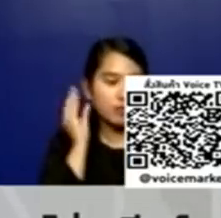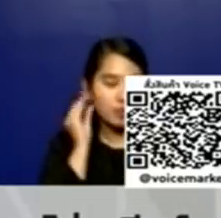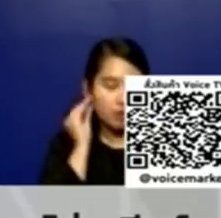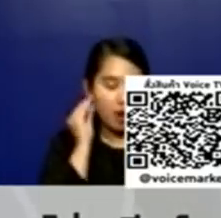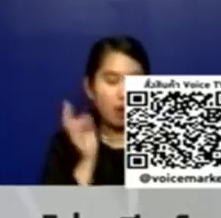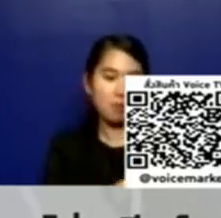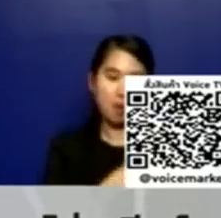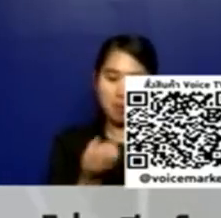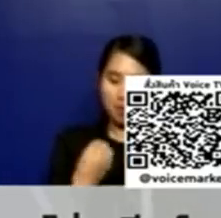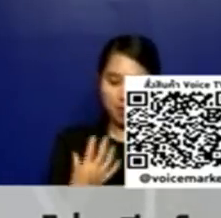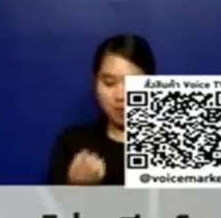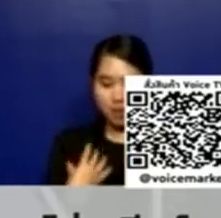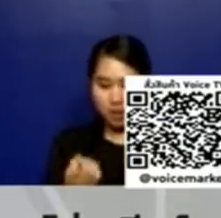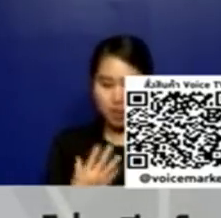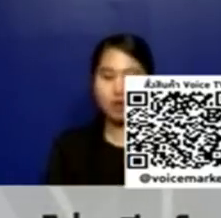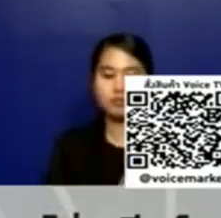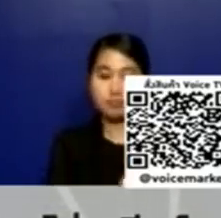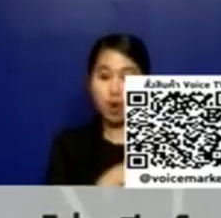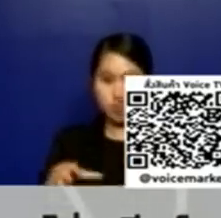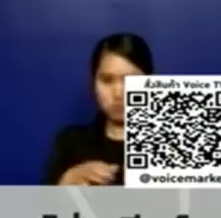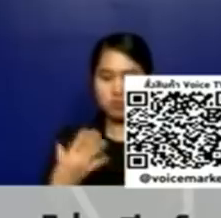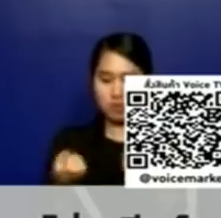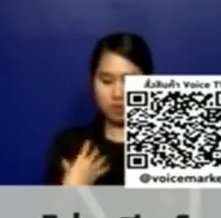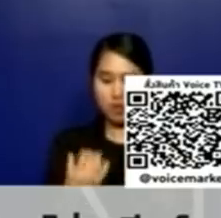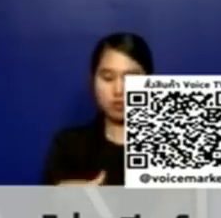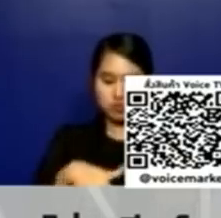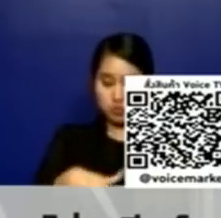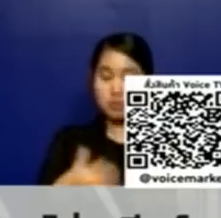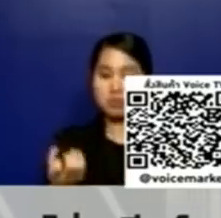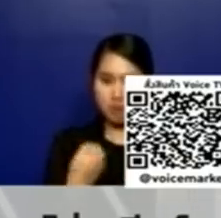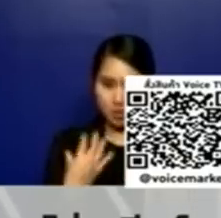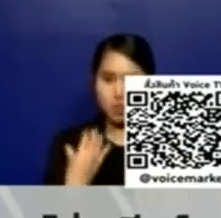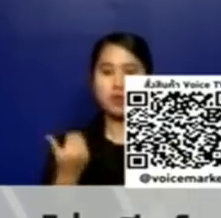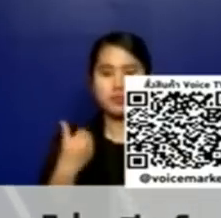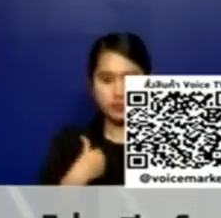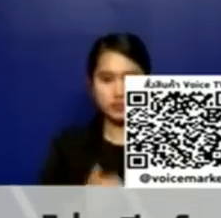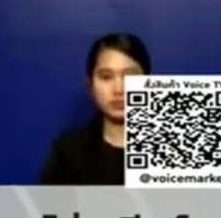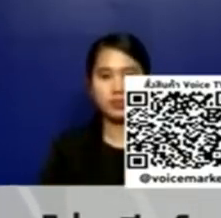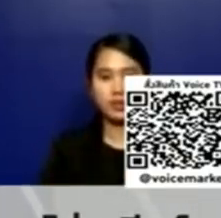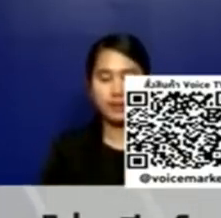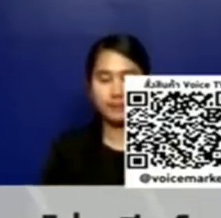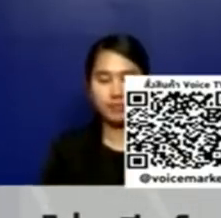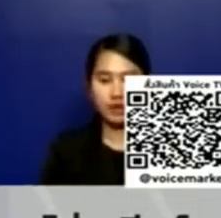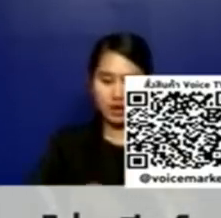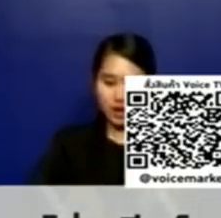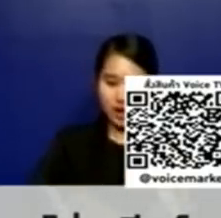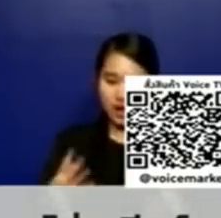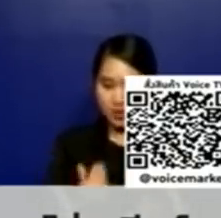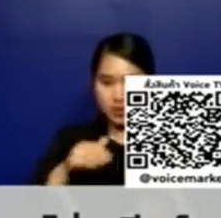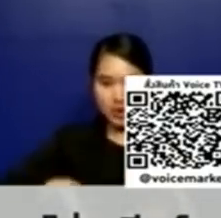ก็ตอบไม่ได้นะครับซึ่งถามว่าพลเอกประยุทธ์จะรับผิดชอบอย่างไรโอ้โหนี่เรียกร้องความรับผิดชอบจากพลเอกประยุทธ์แหละฮะแกรับชอบอย่างเดียวครับไม่เคย